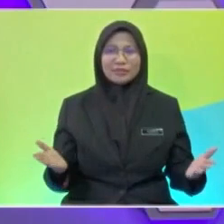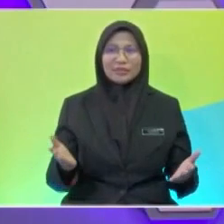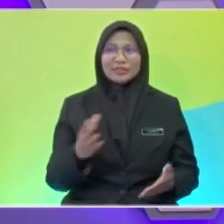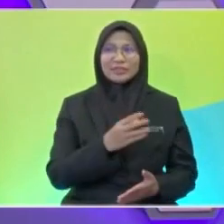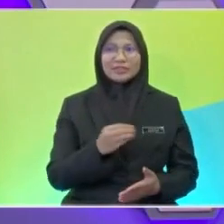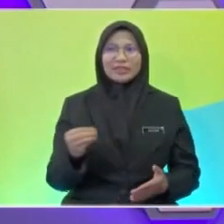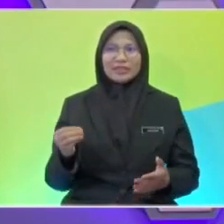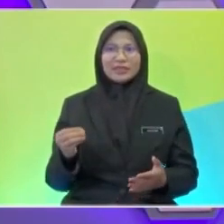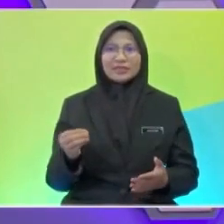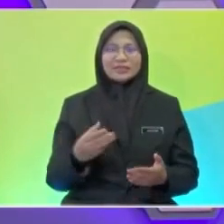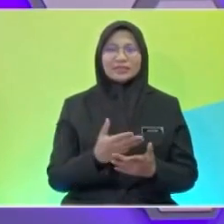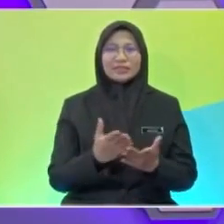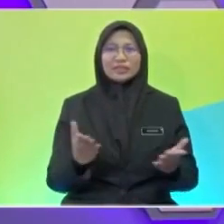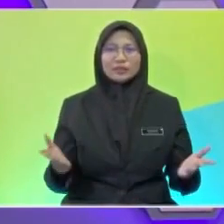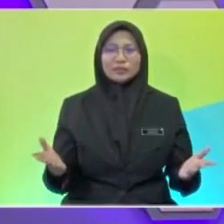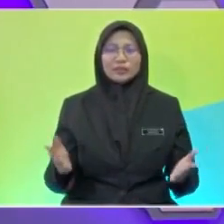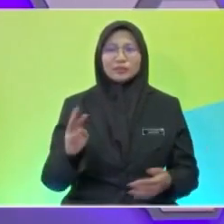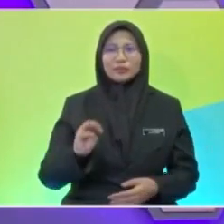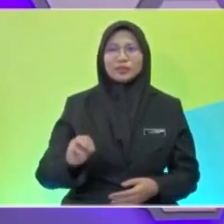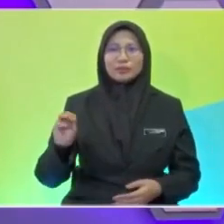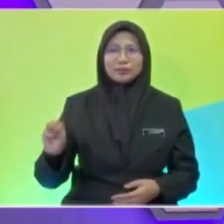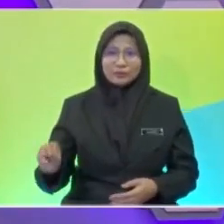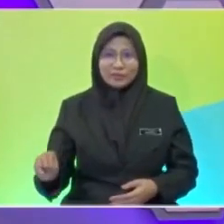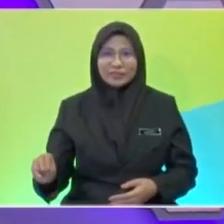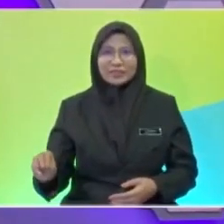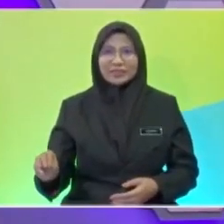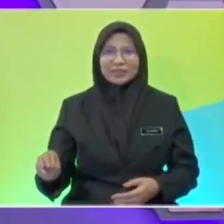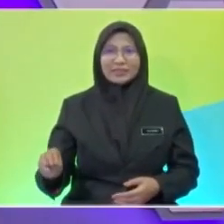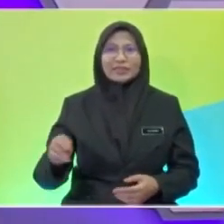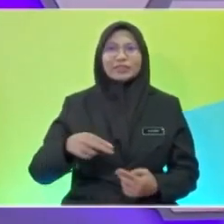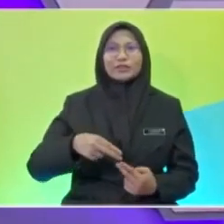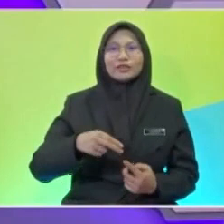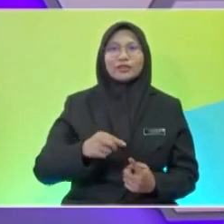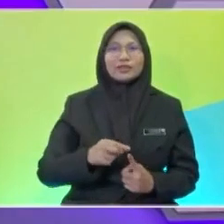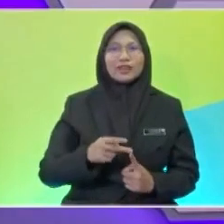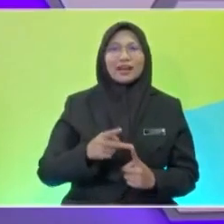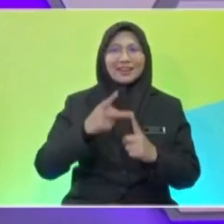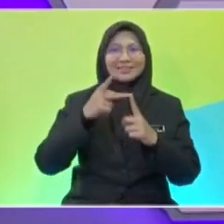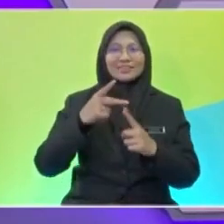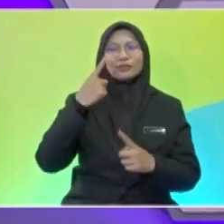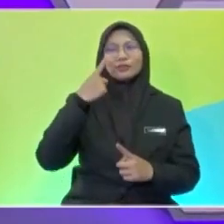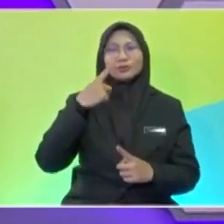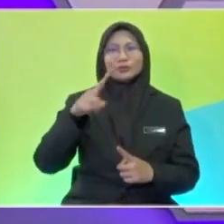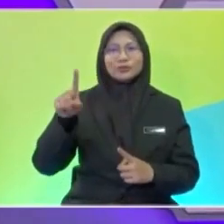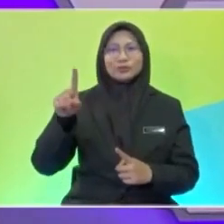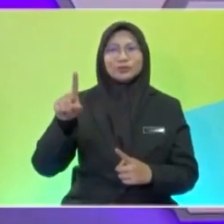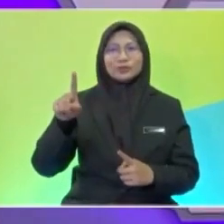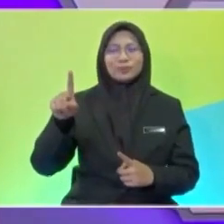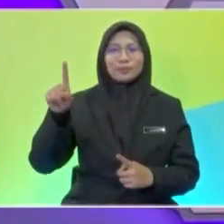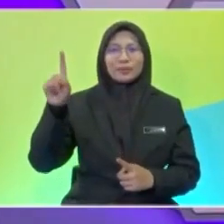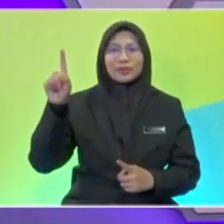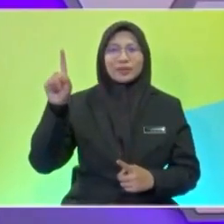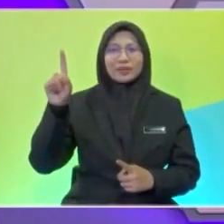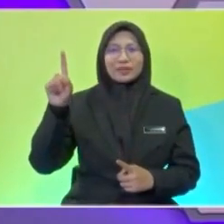kepada sidang penonton yang dikasih sekalian Khususnya buat anak-anak Didik kesayangan Cikgu yang mengambil mata pelajaran jerontologi